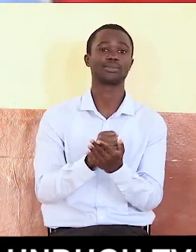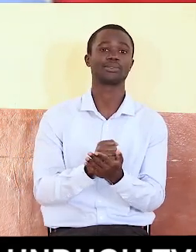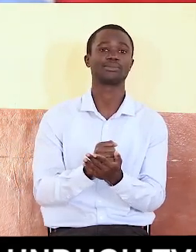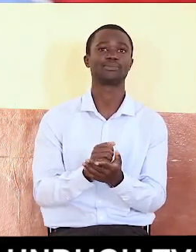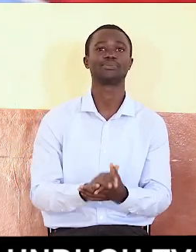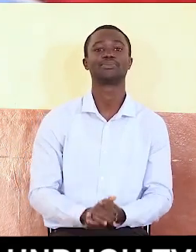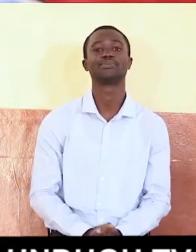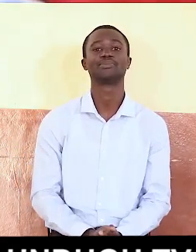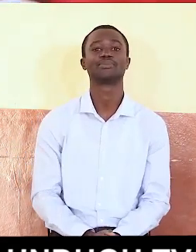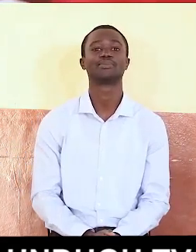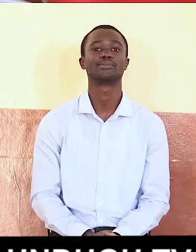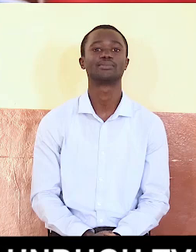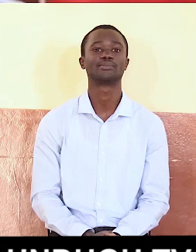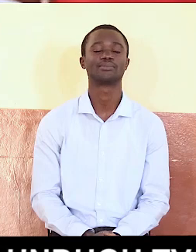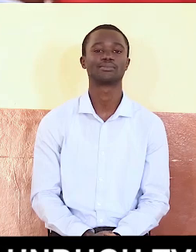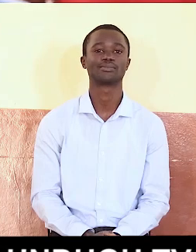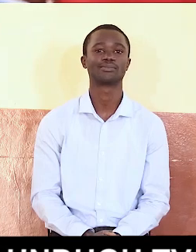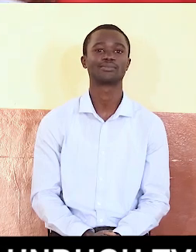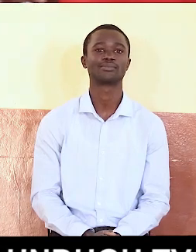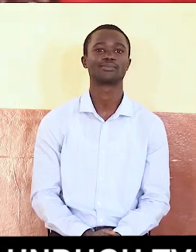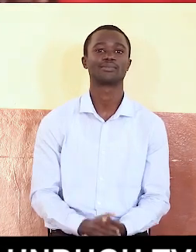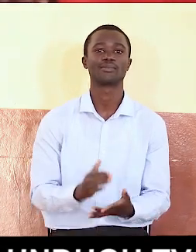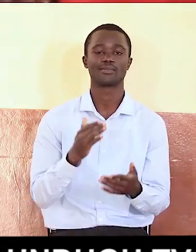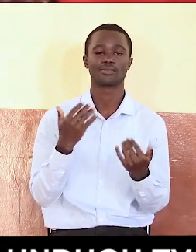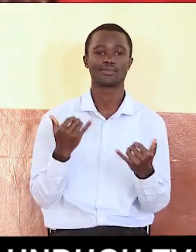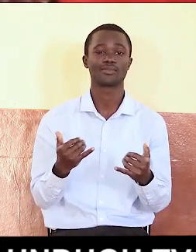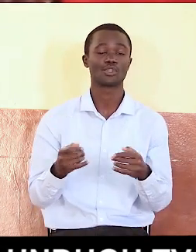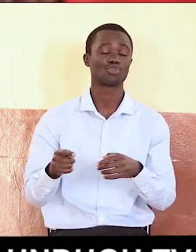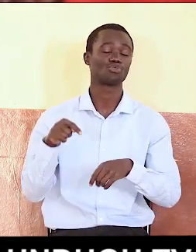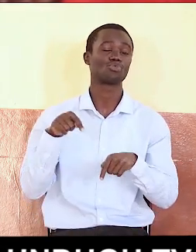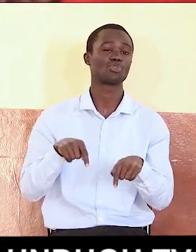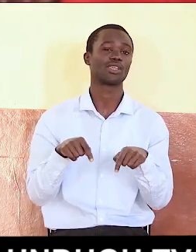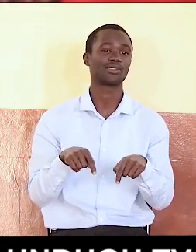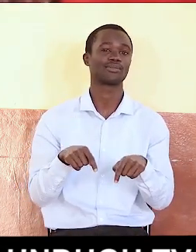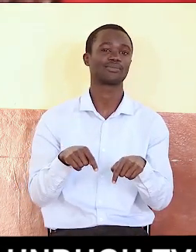Amen. Basi siku ya leo